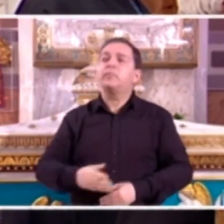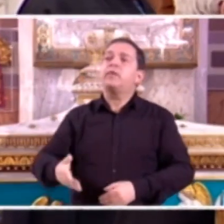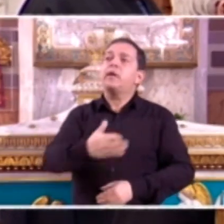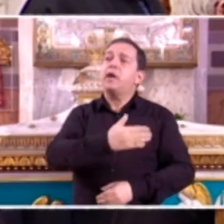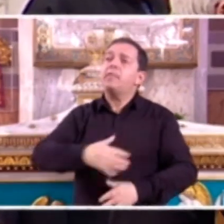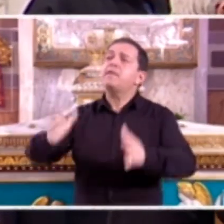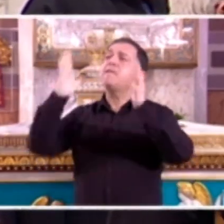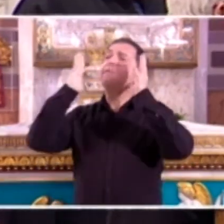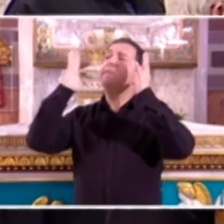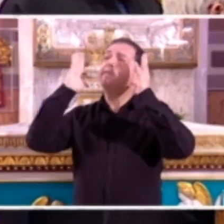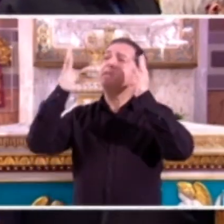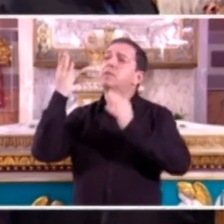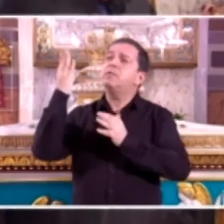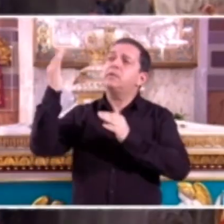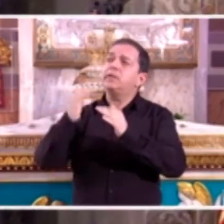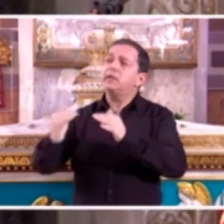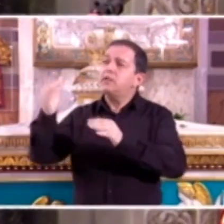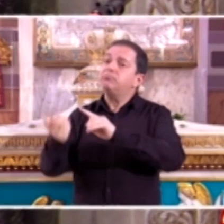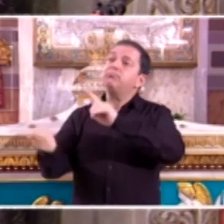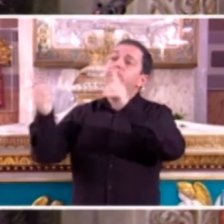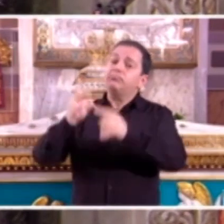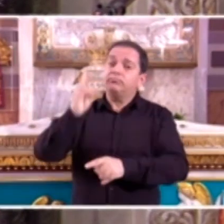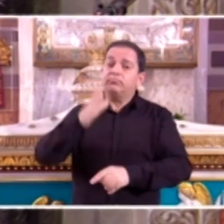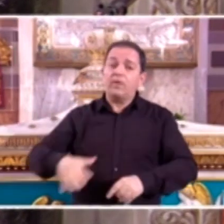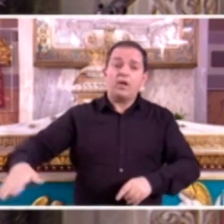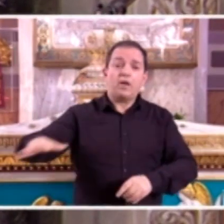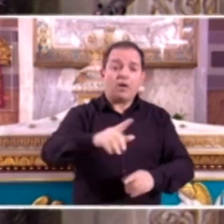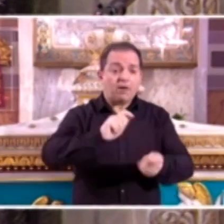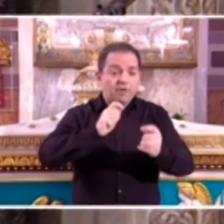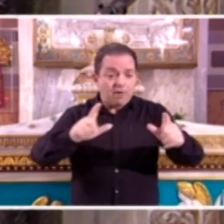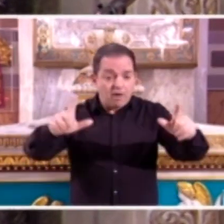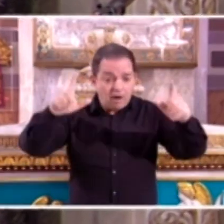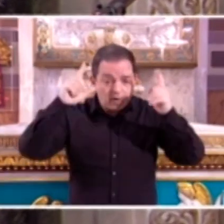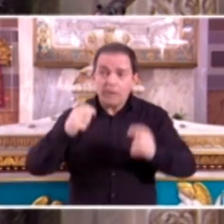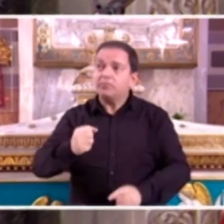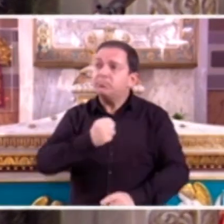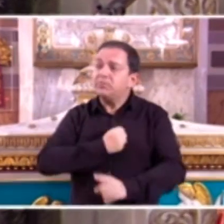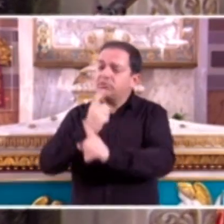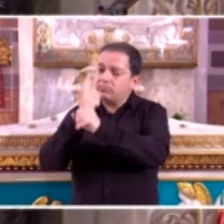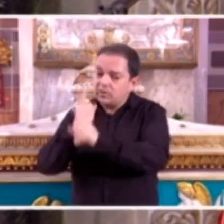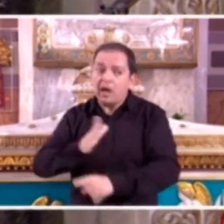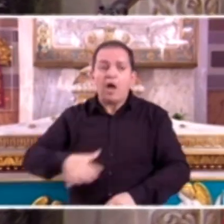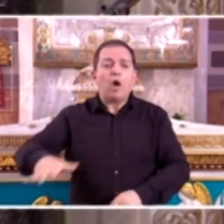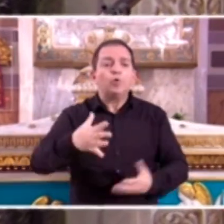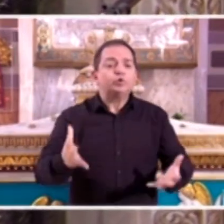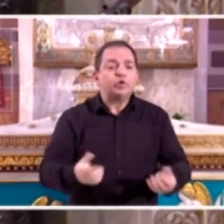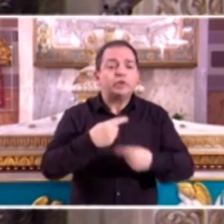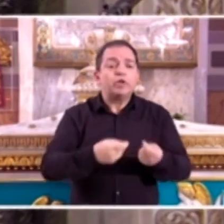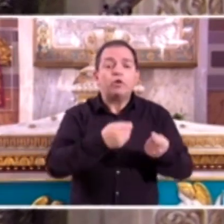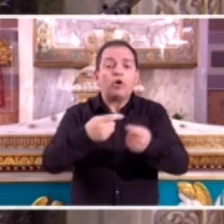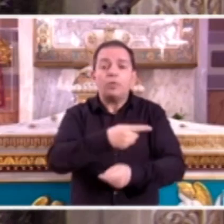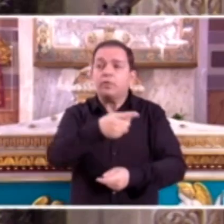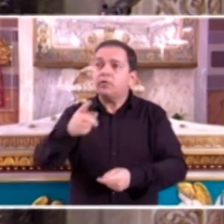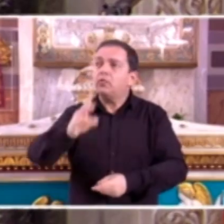ελέησον. Ο ευλογών τους ευλογούντας σε, Κύριε, και αγιάζουν τους επισήπε πειθώτας. Σώσον τον λαόν σου και ευλόγησον